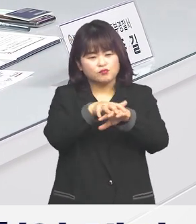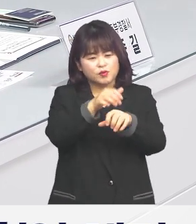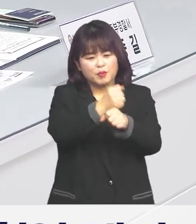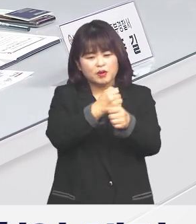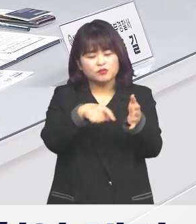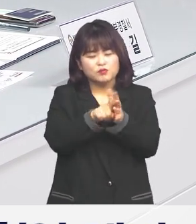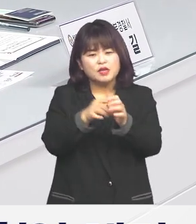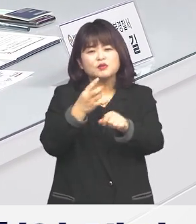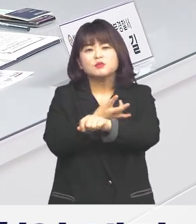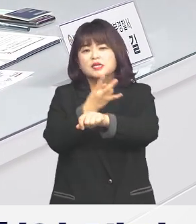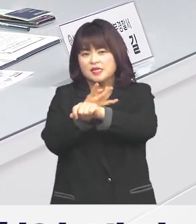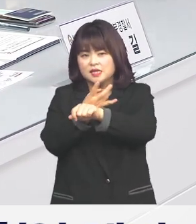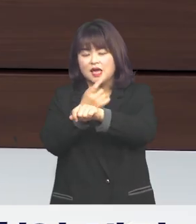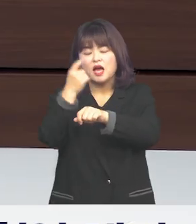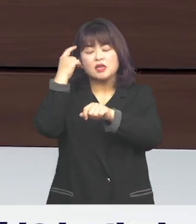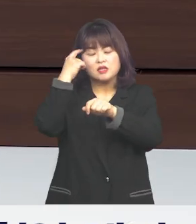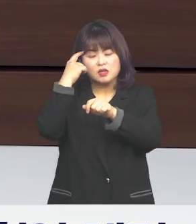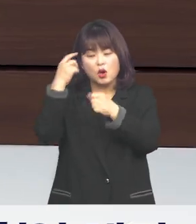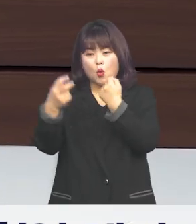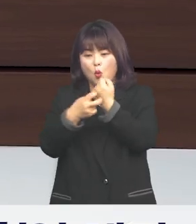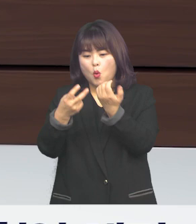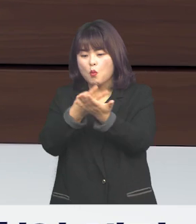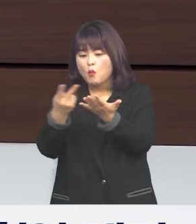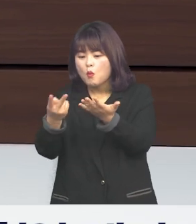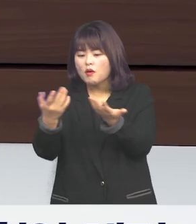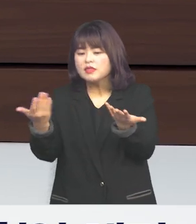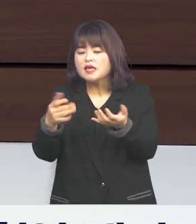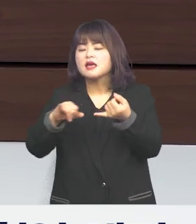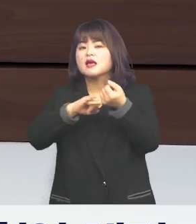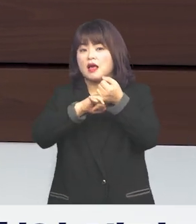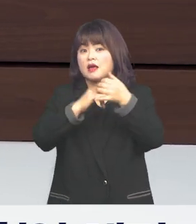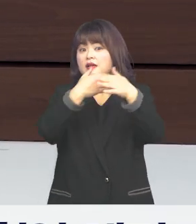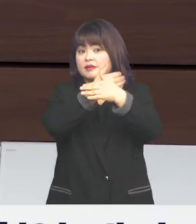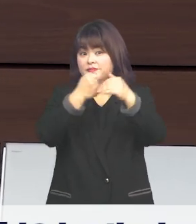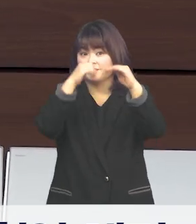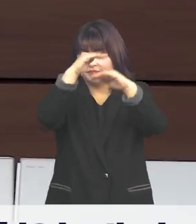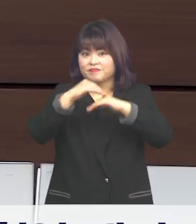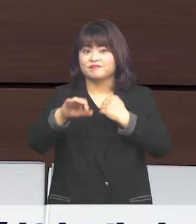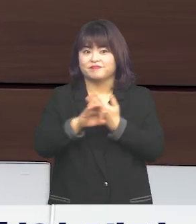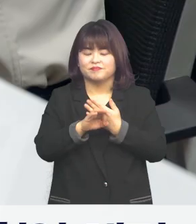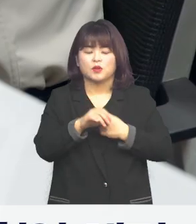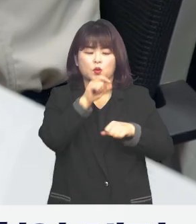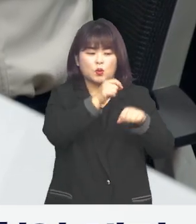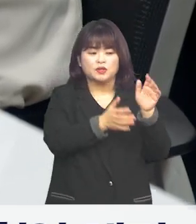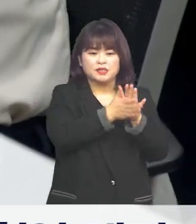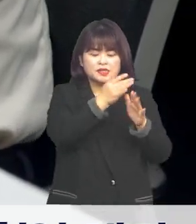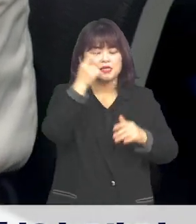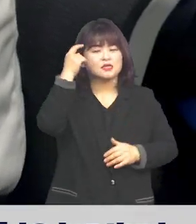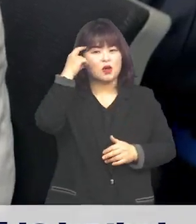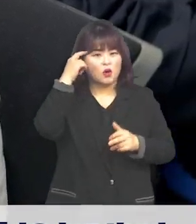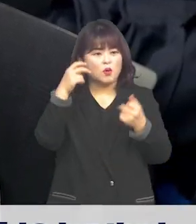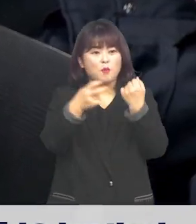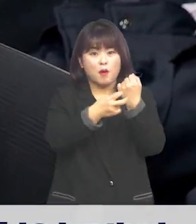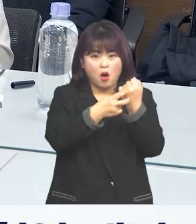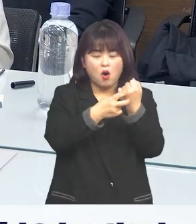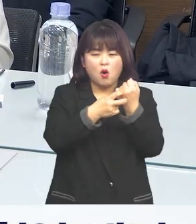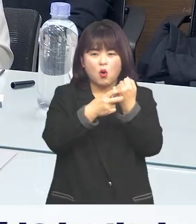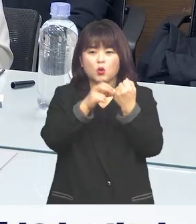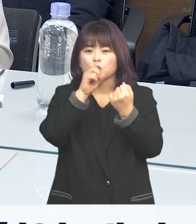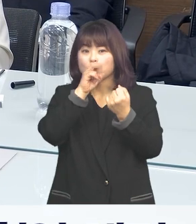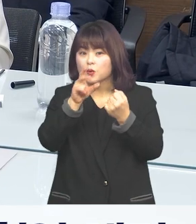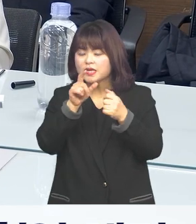위한 24시간 정신응급 공공병상 운영 업무 협약을 체결했습니다. 시는 용인정신병원,